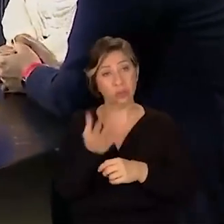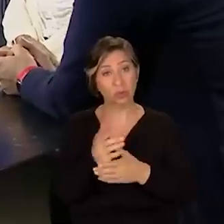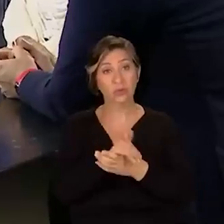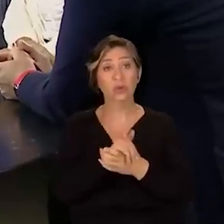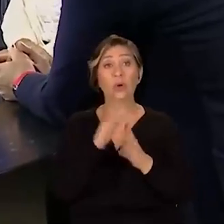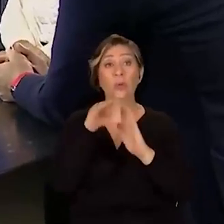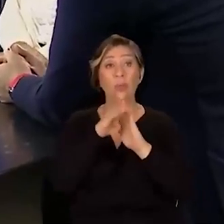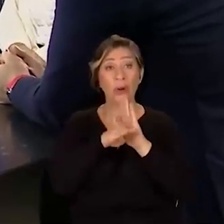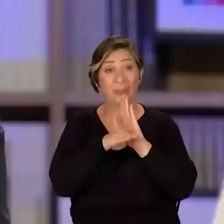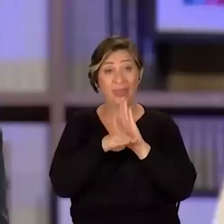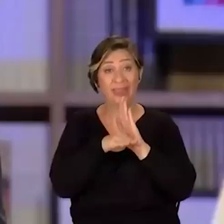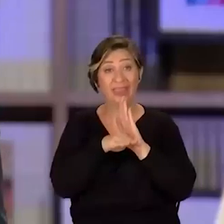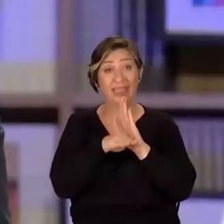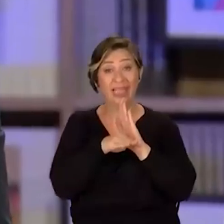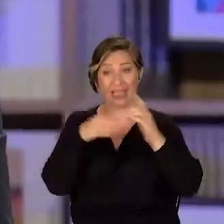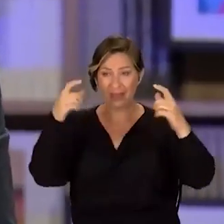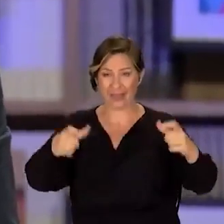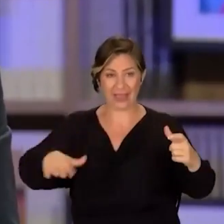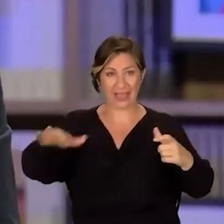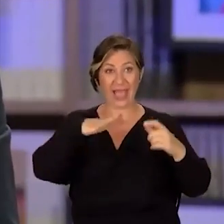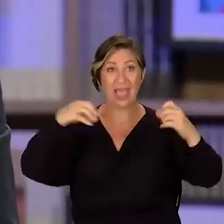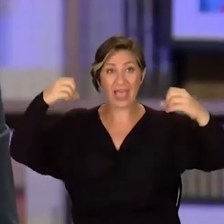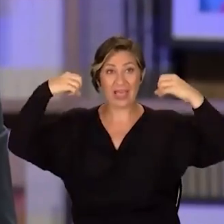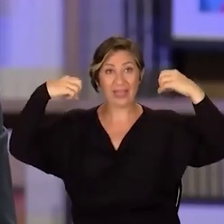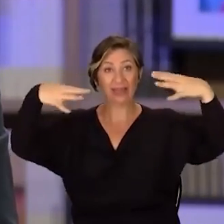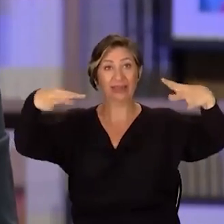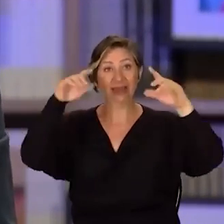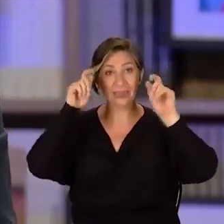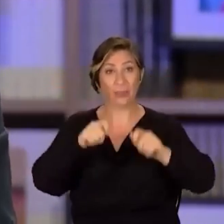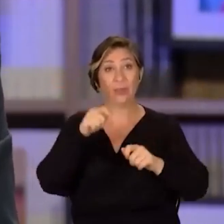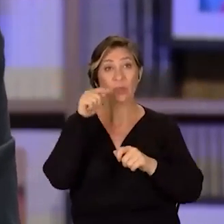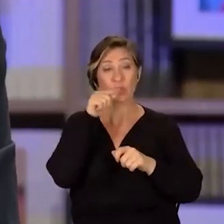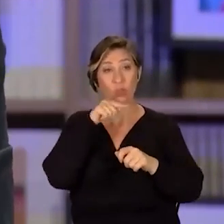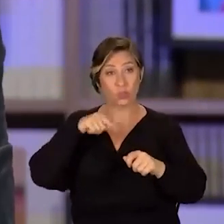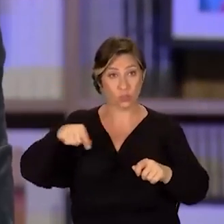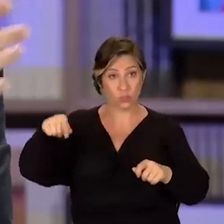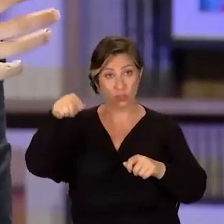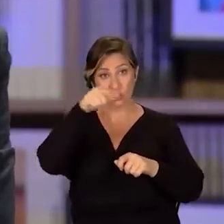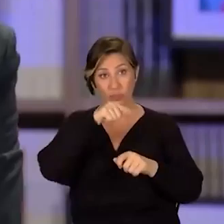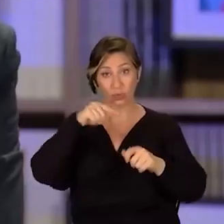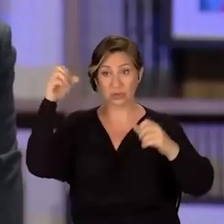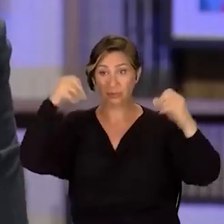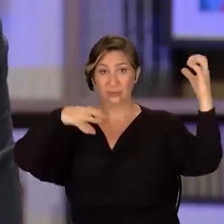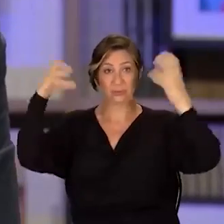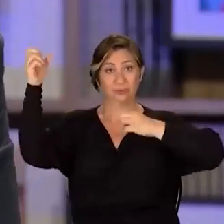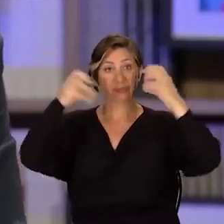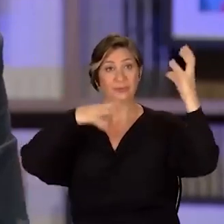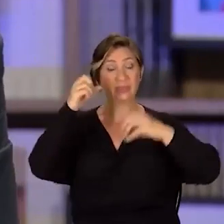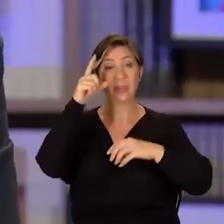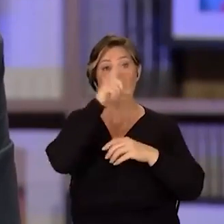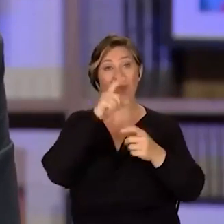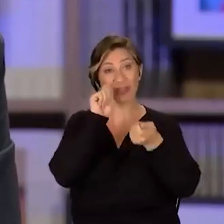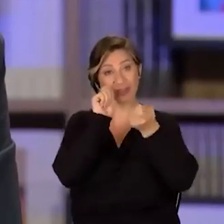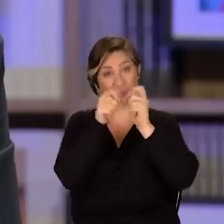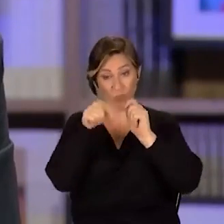için. Programın kabaremizin aydınlatılmasını sağlayan ve bu efekt ışıklarımızı